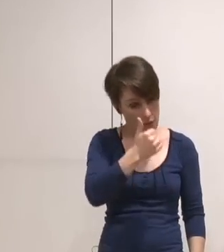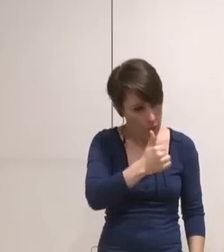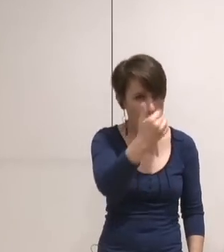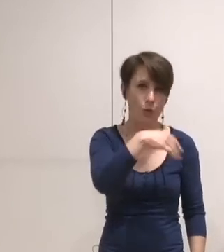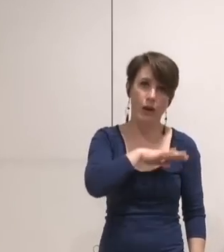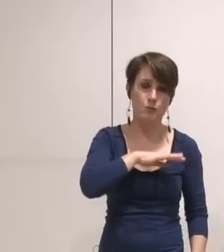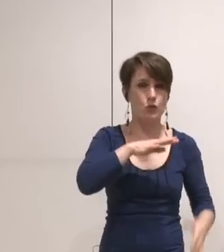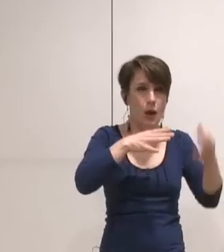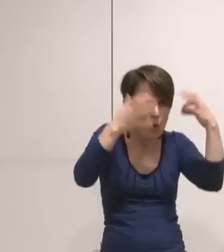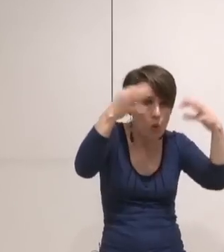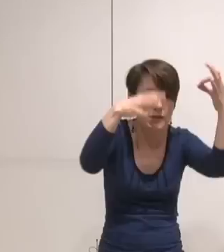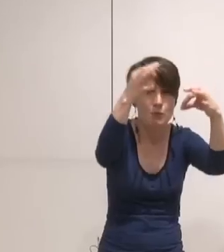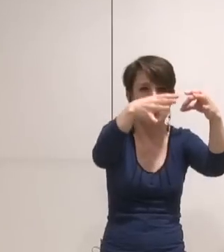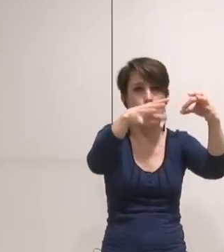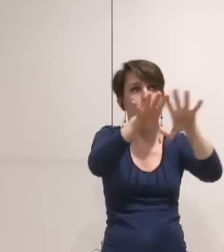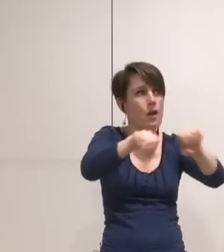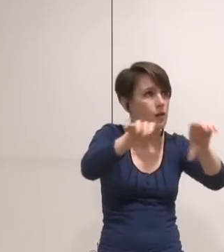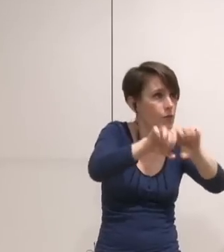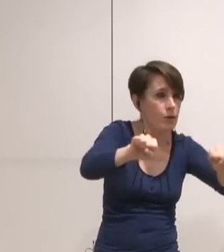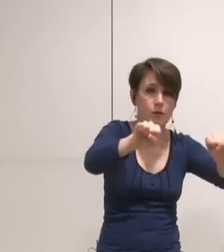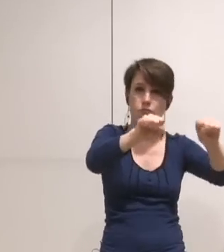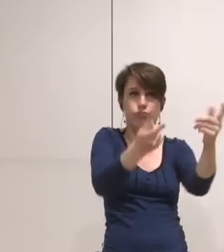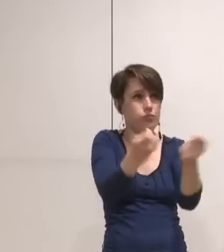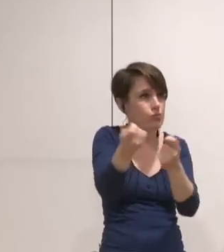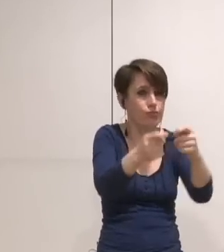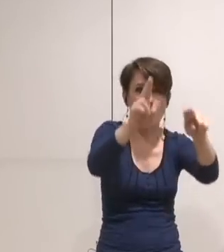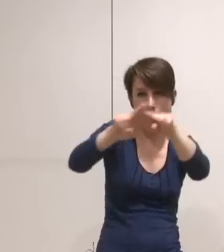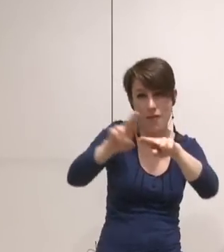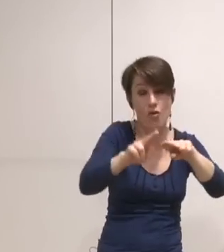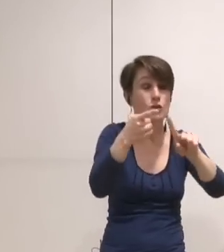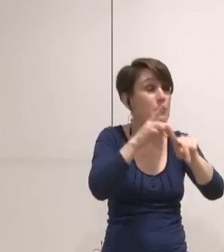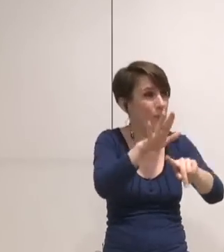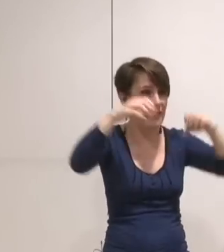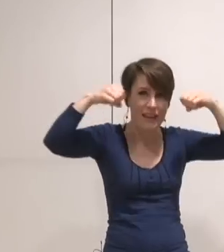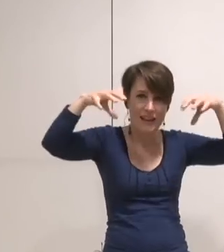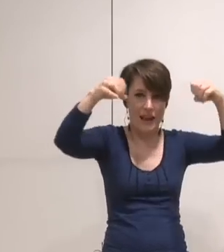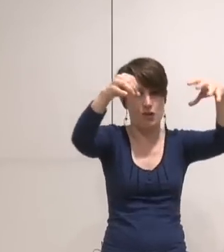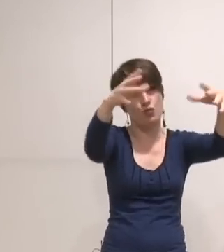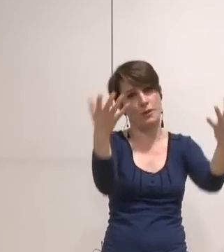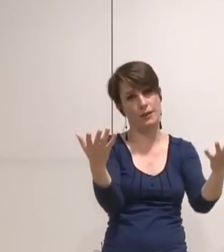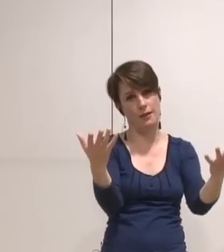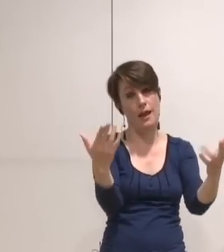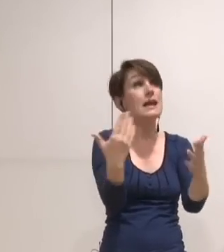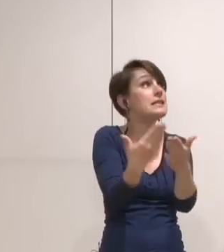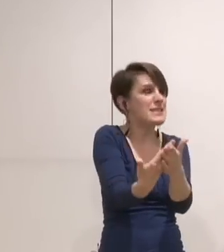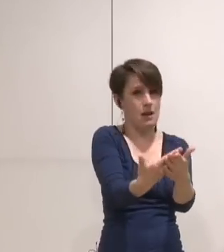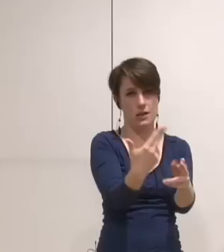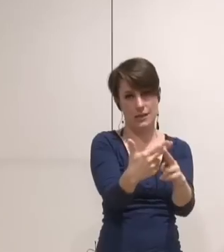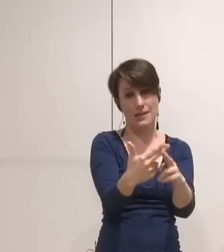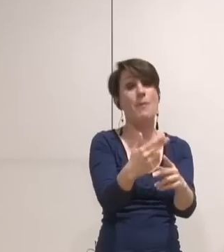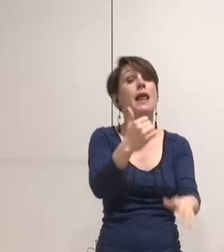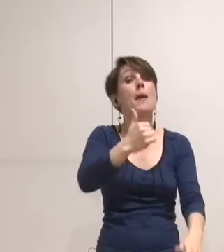réalisation l'exploitation et de la maintenance de l'éclairage public cela s'appelle une privatisation